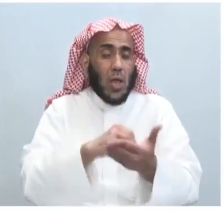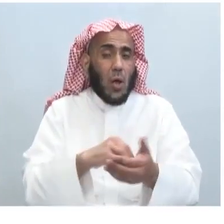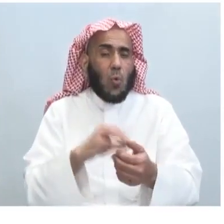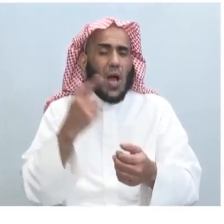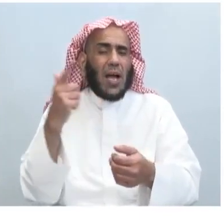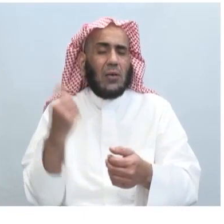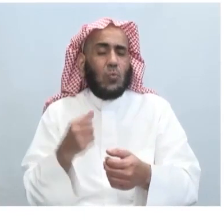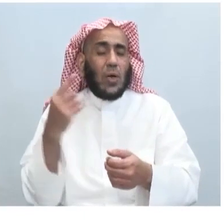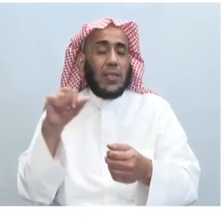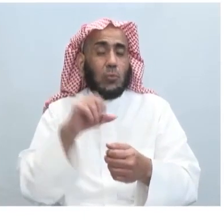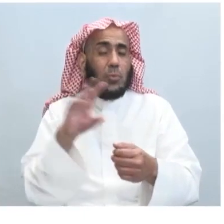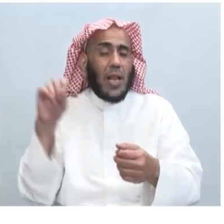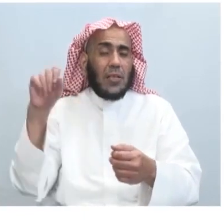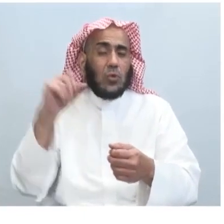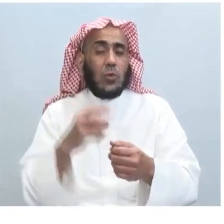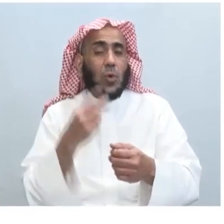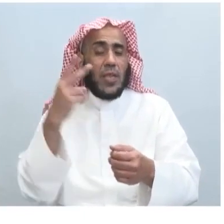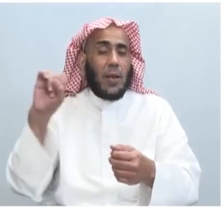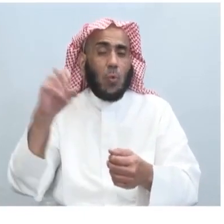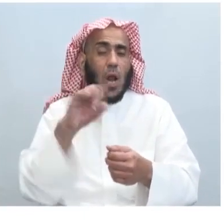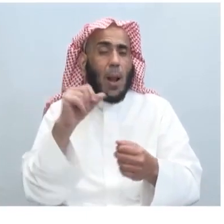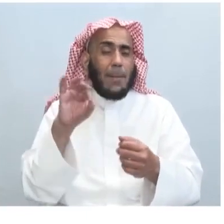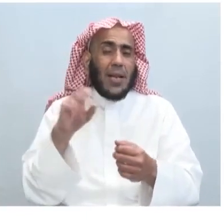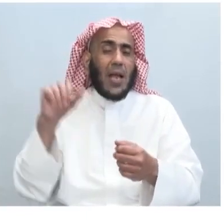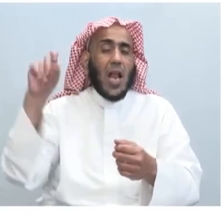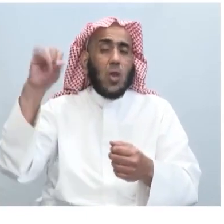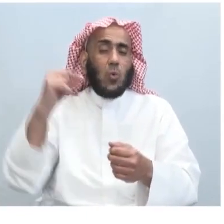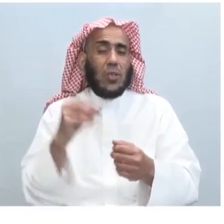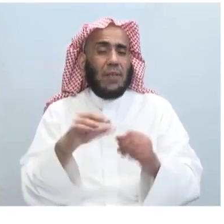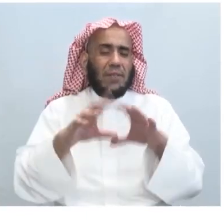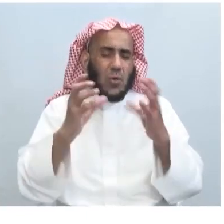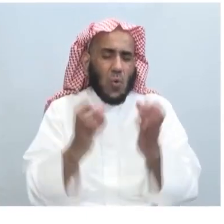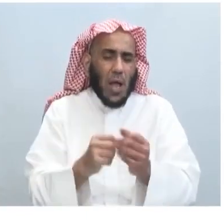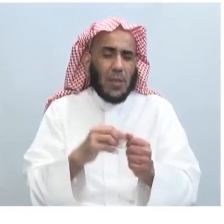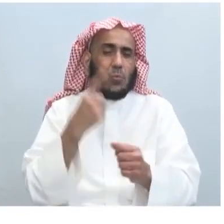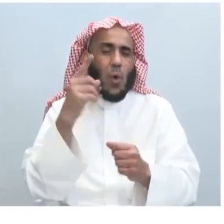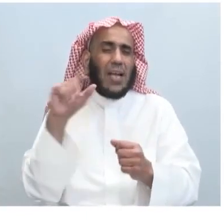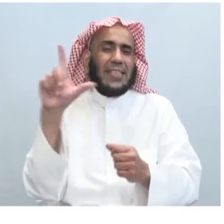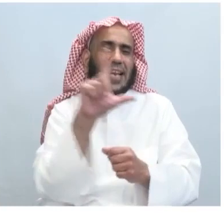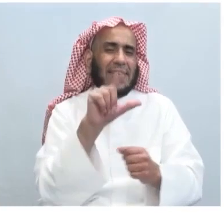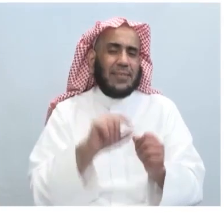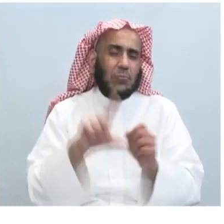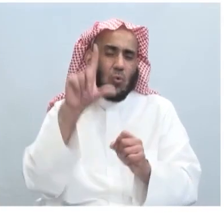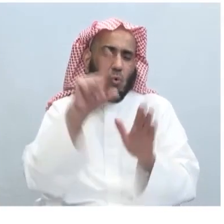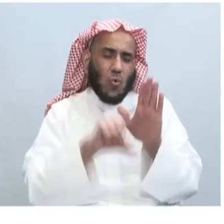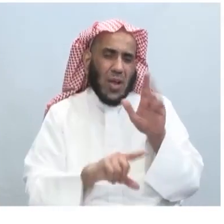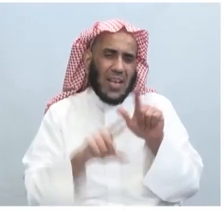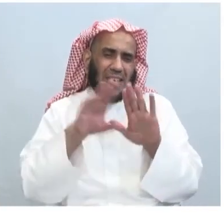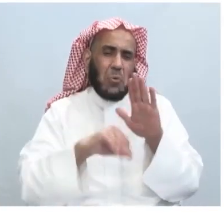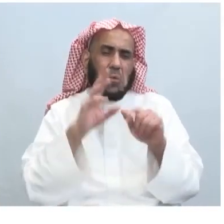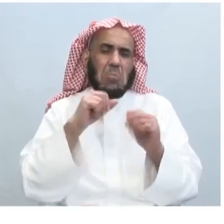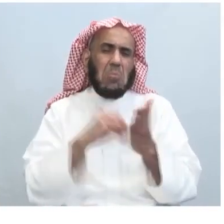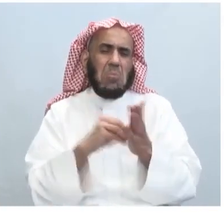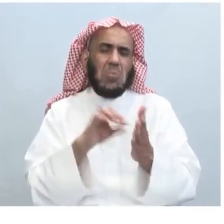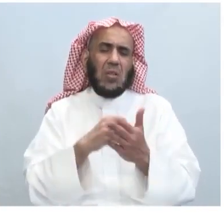مول من الهيدروجين وثنين مول من اليود في وعاء حجمه 1 لتر وليس هناك اي كميه